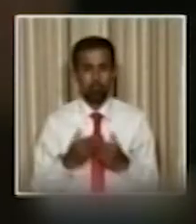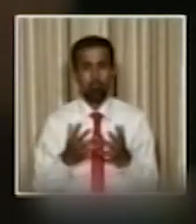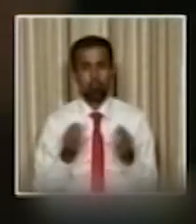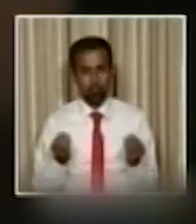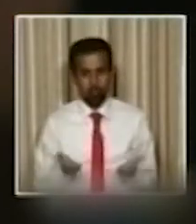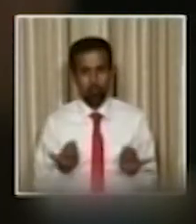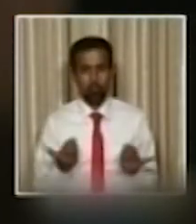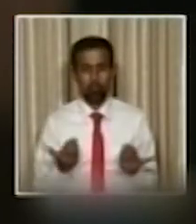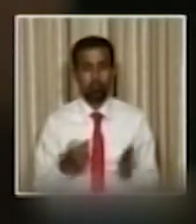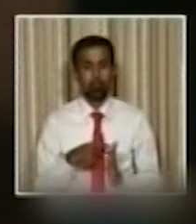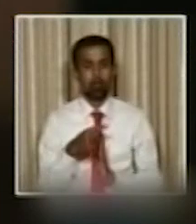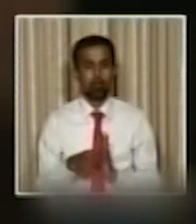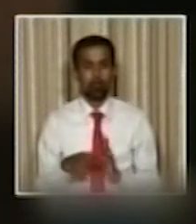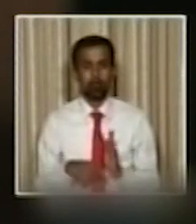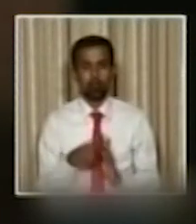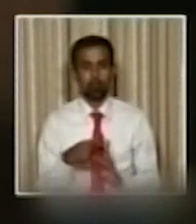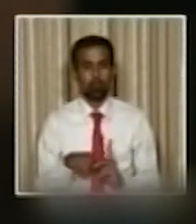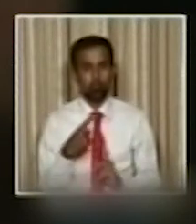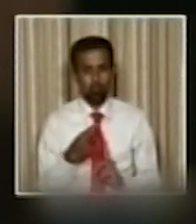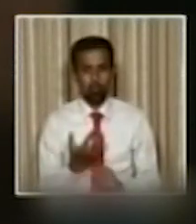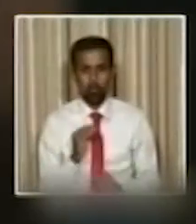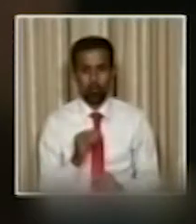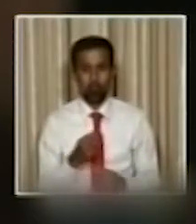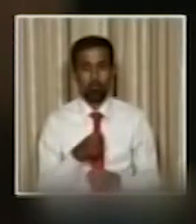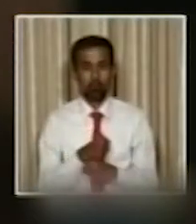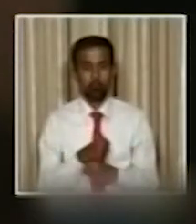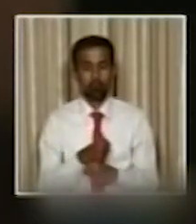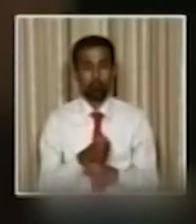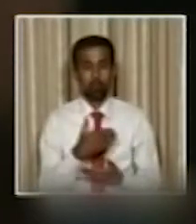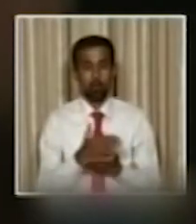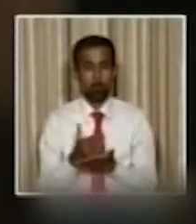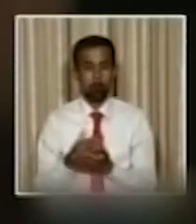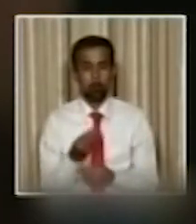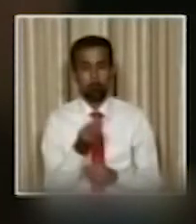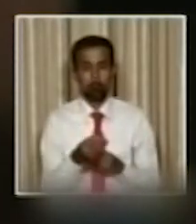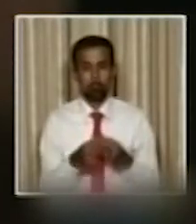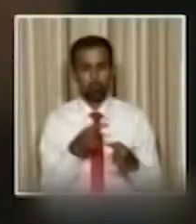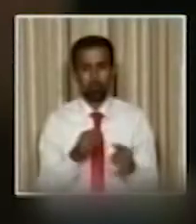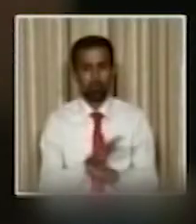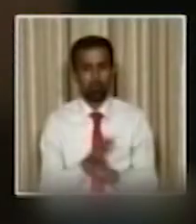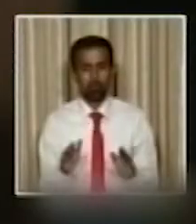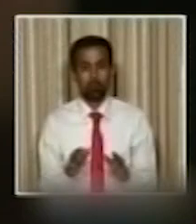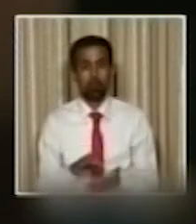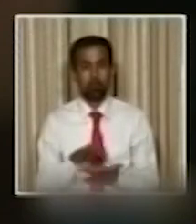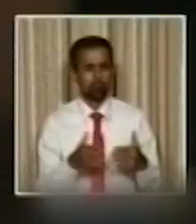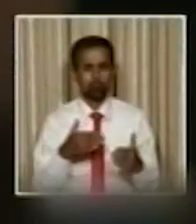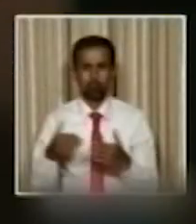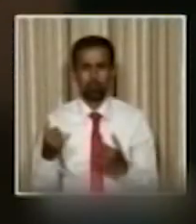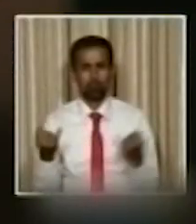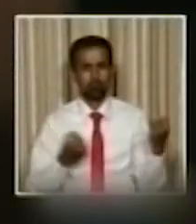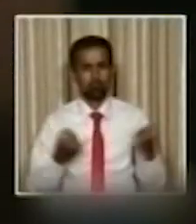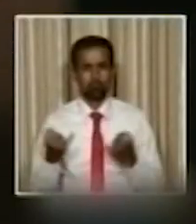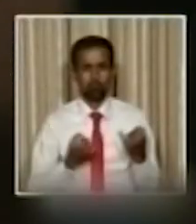தொடர்ந்தும் நாங்கள் அதிகார பகிர்வு பிரச்சனை என்று பேசிக் கொண்டிருக்காமல் அதை ஒன்று காலத்தை இழுத்துச் செல்லாத ஒரு முடிவை ஜனாதிபதி எடுக்க வேண்டும்.